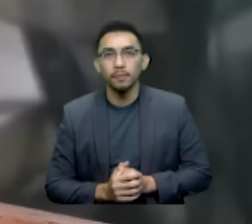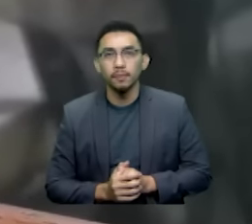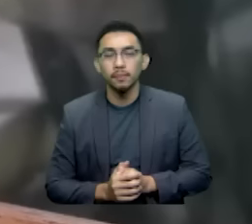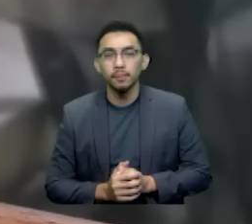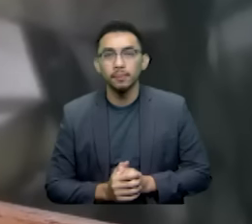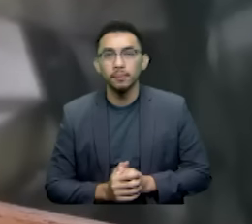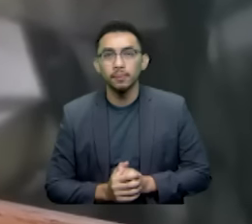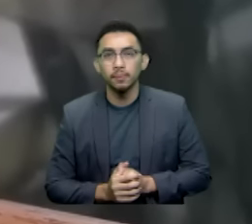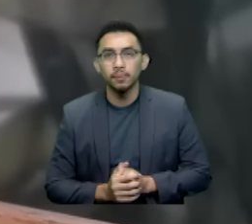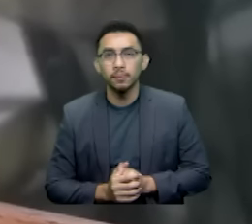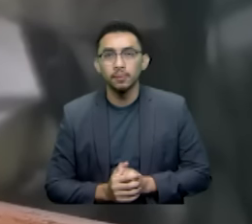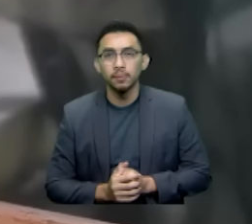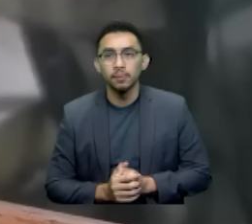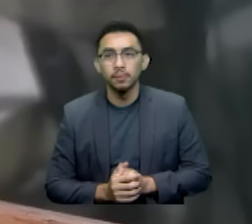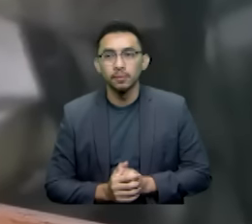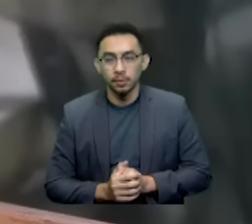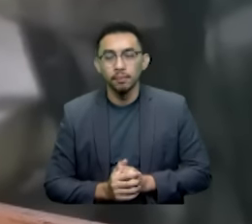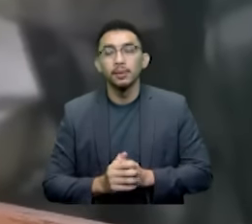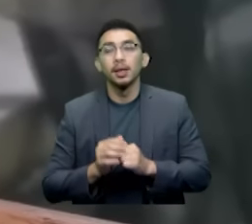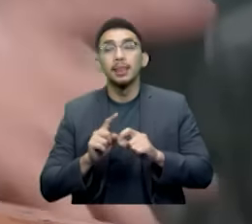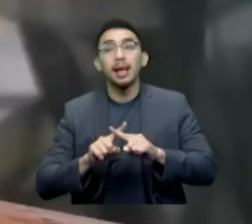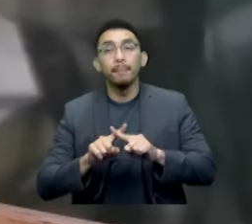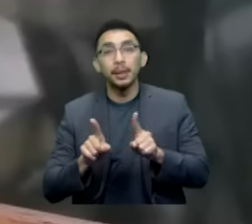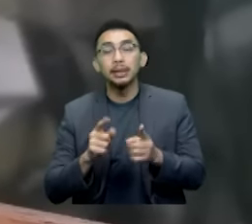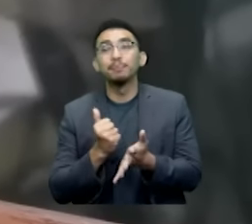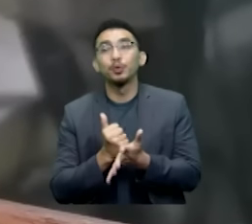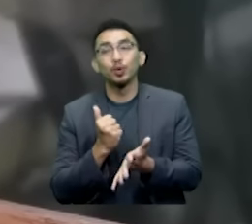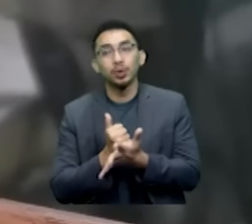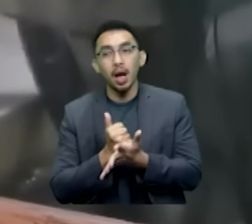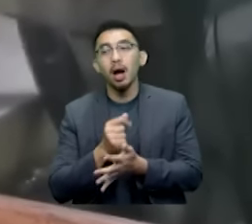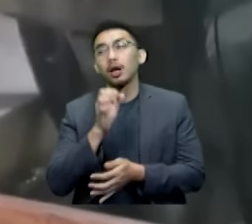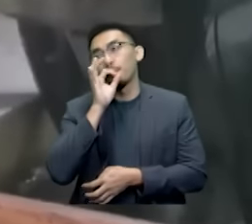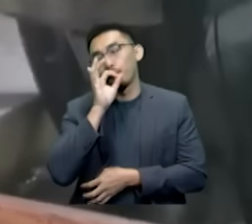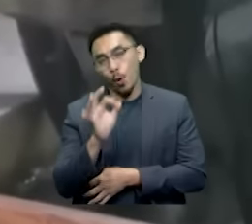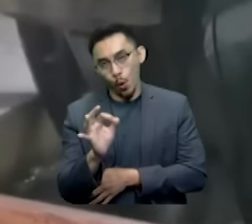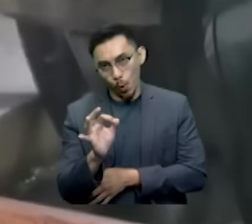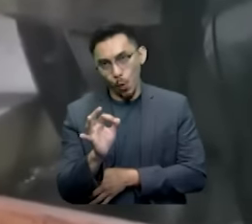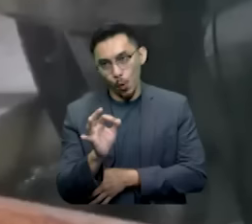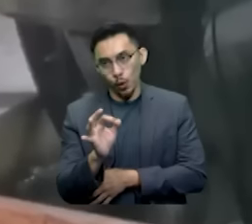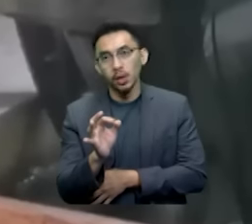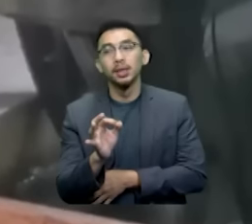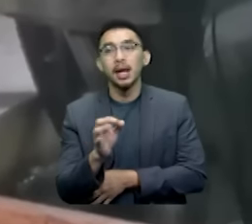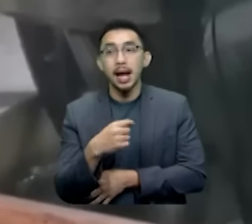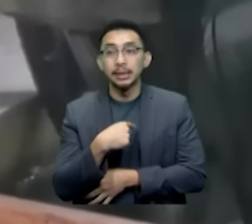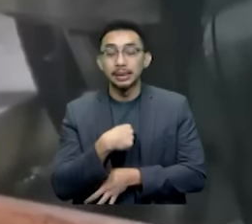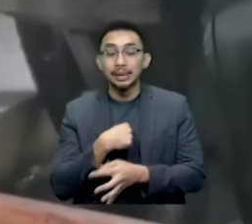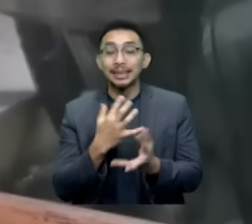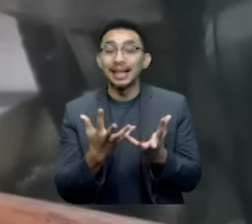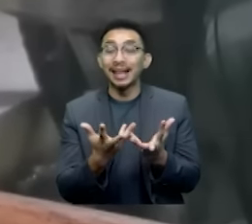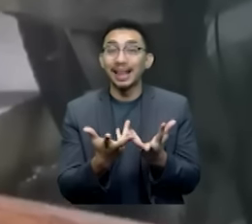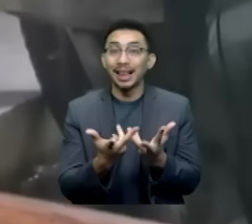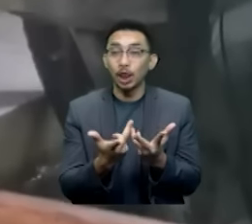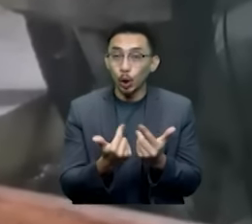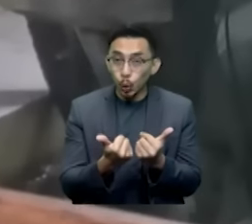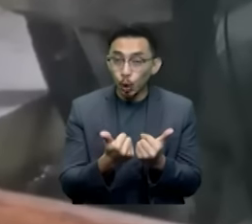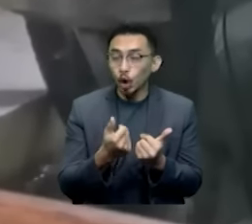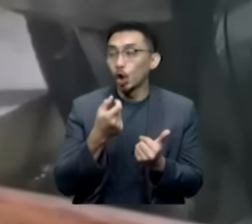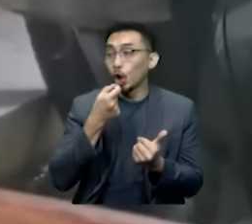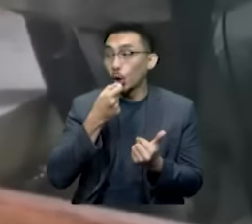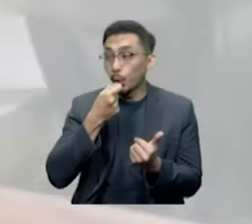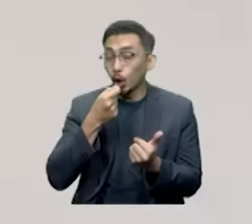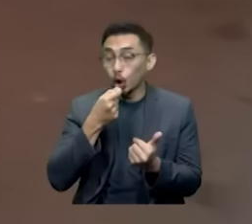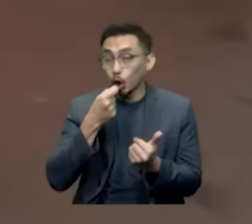itu ternyata bohong dia. Ternyata saya hitung kerupuk saya itu hilang 3 bal,